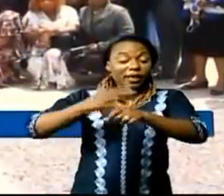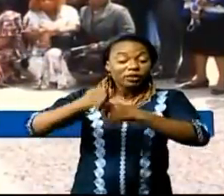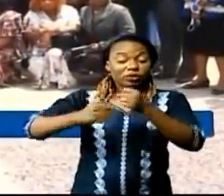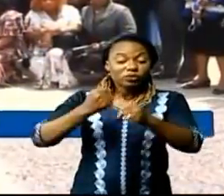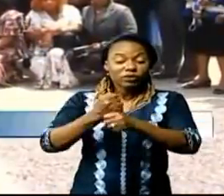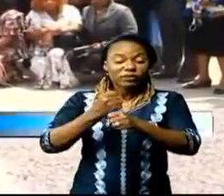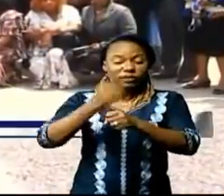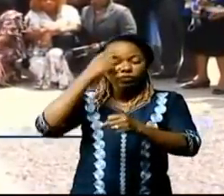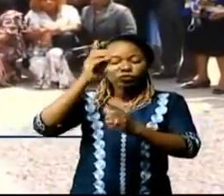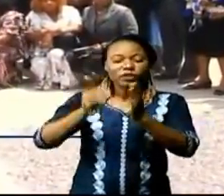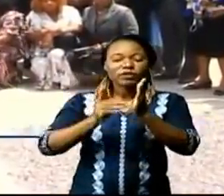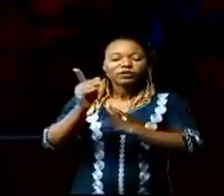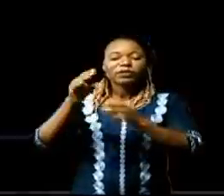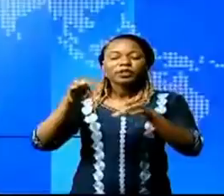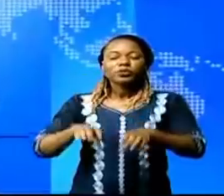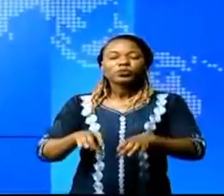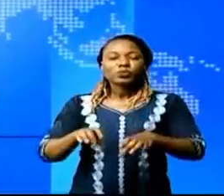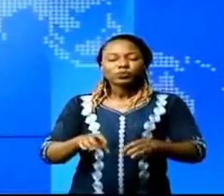développement de la RDC.